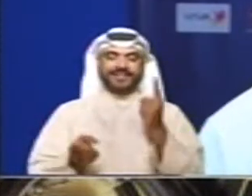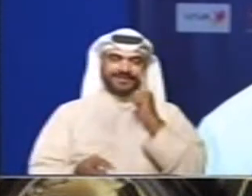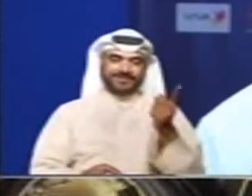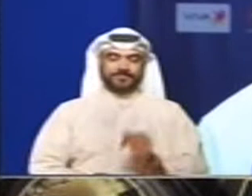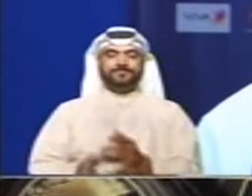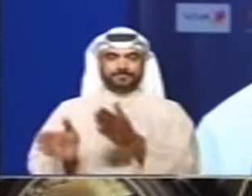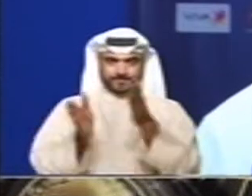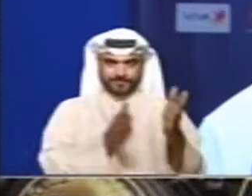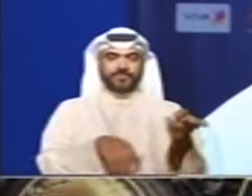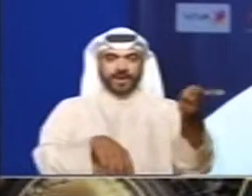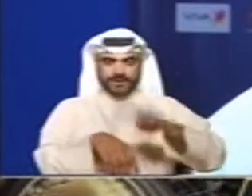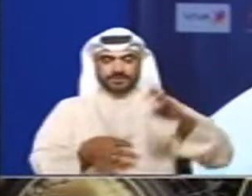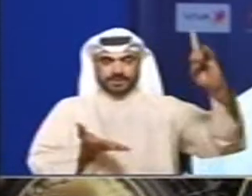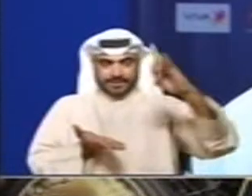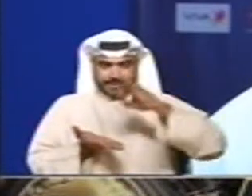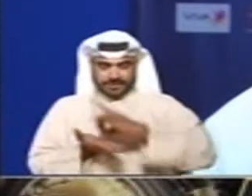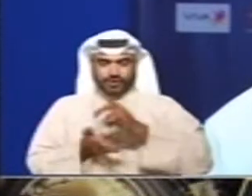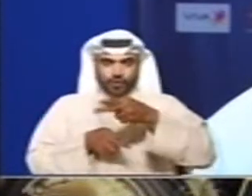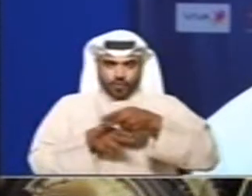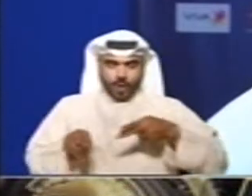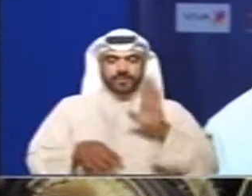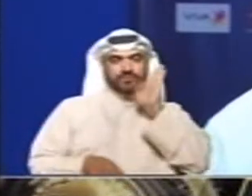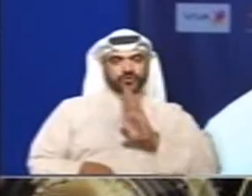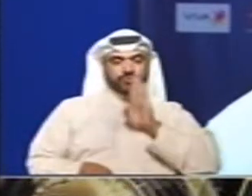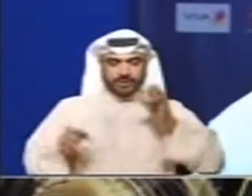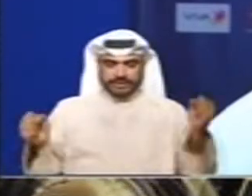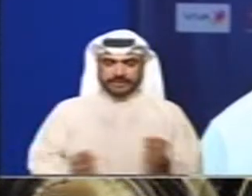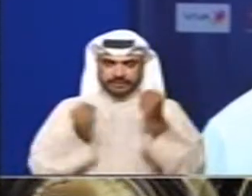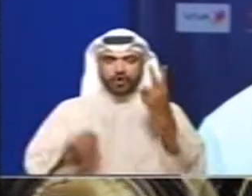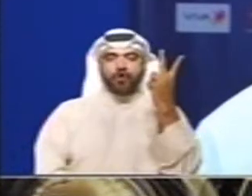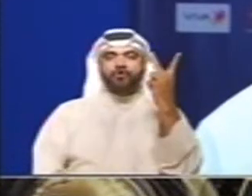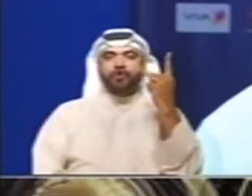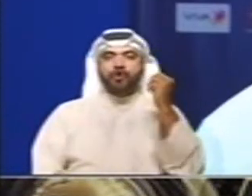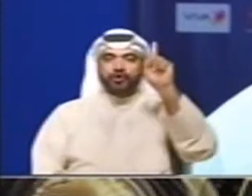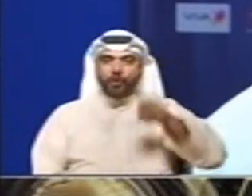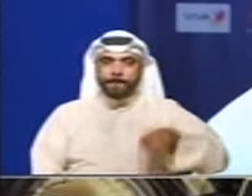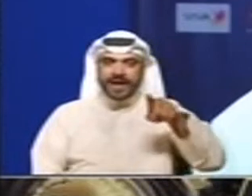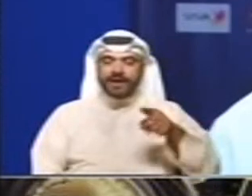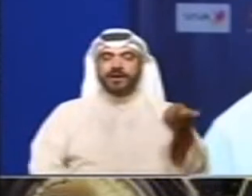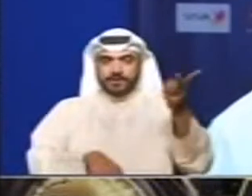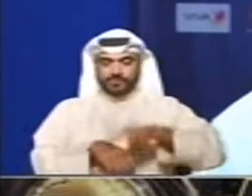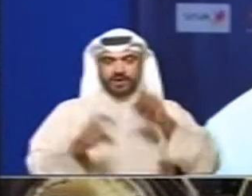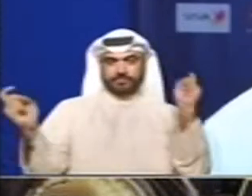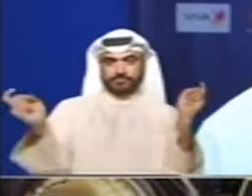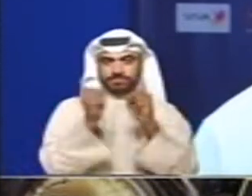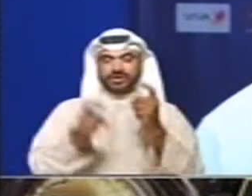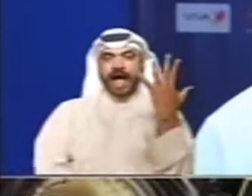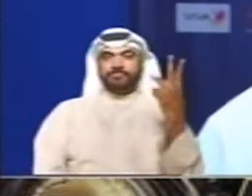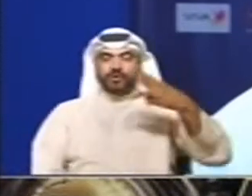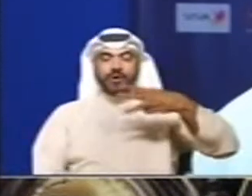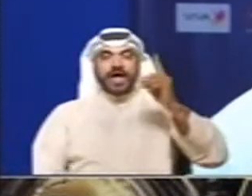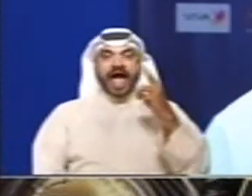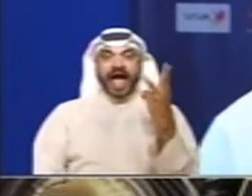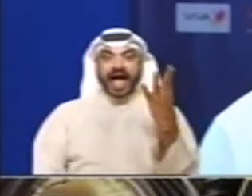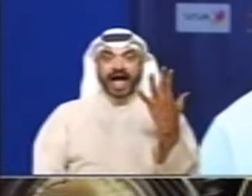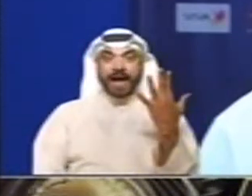21، من ثم العودة في تاريخ 22 تدريب 23 و24، ومباراة منتخب الكاميرون في تاريخ 25. نتمنى